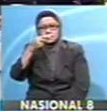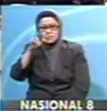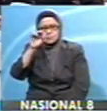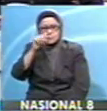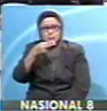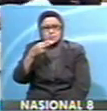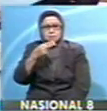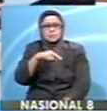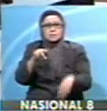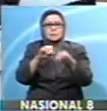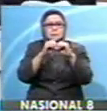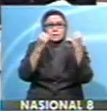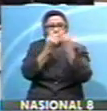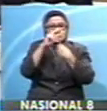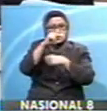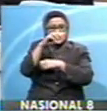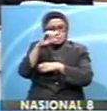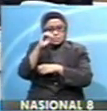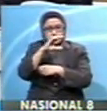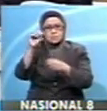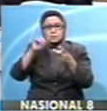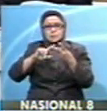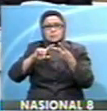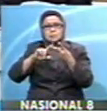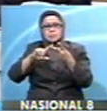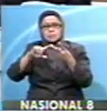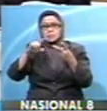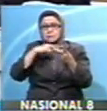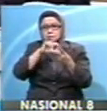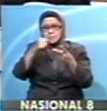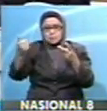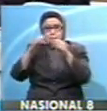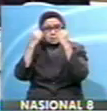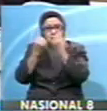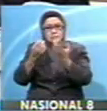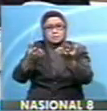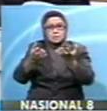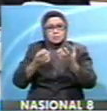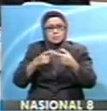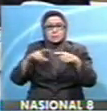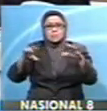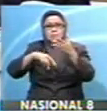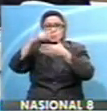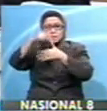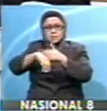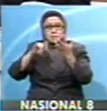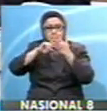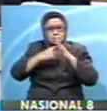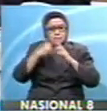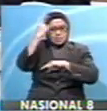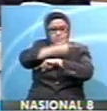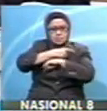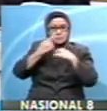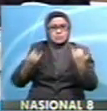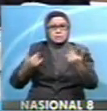pemimpin-pemimpin masyarakat di Terengganu yang ingin mengadakan program seperti itu semasa tempoh berkabung yang bermula hari ini sehingga 4 Mac depan